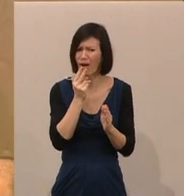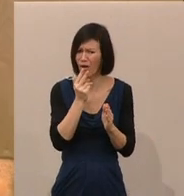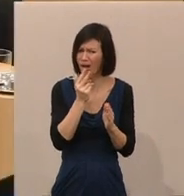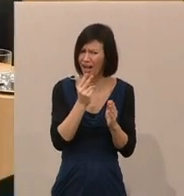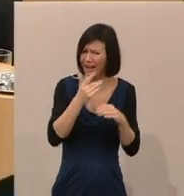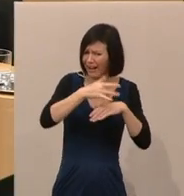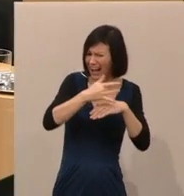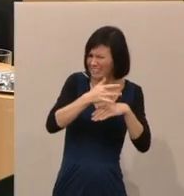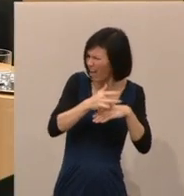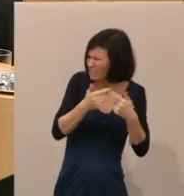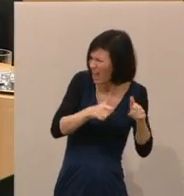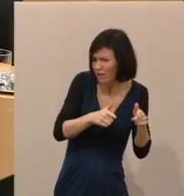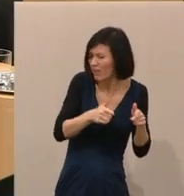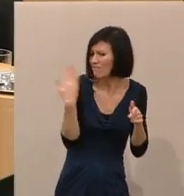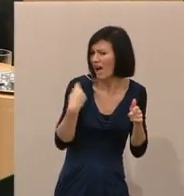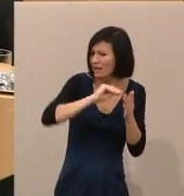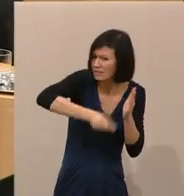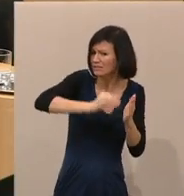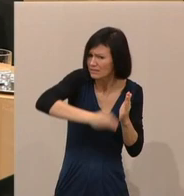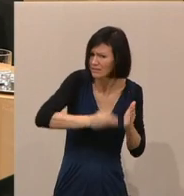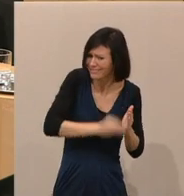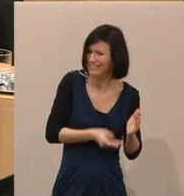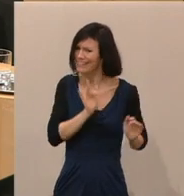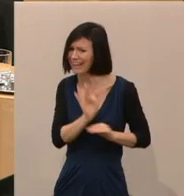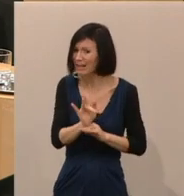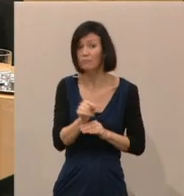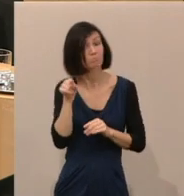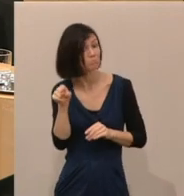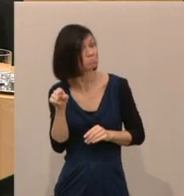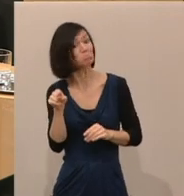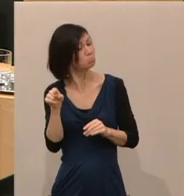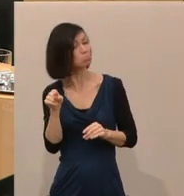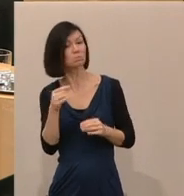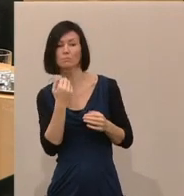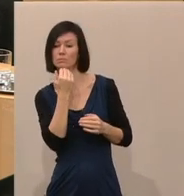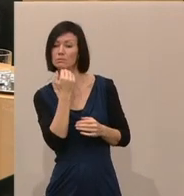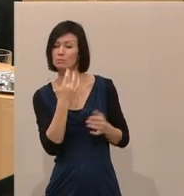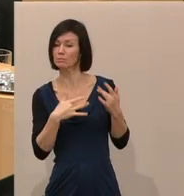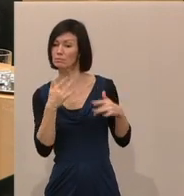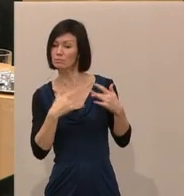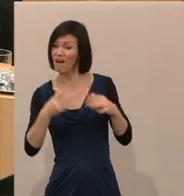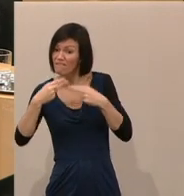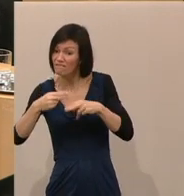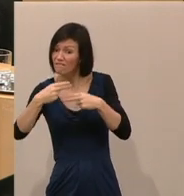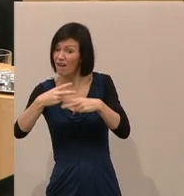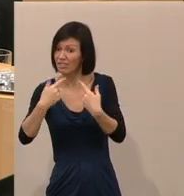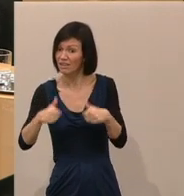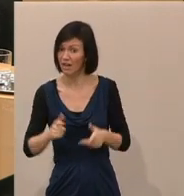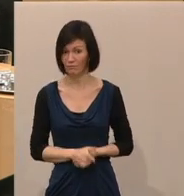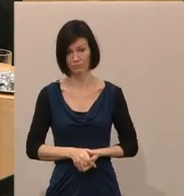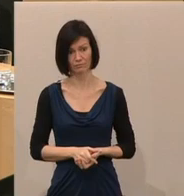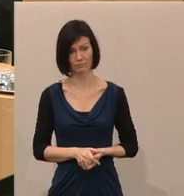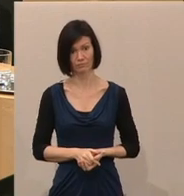erlaubt, unterschrieben haben, geschätzte Damen und Herren. Und Sie tragen auch für die weitere Entwicklung in dieser